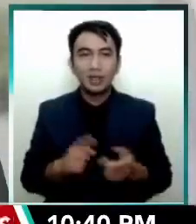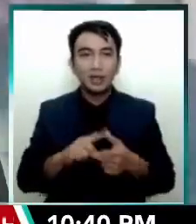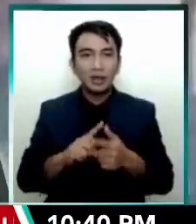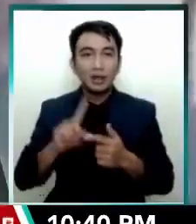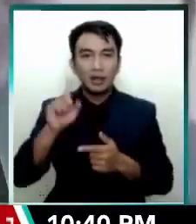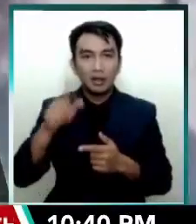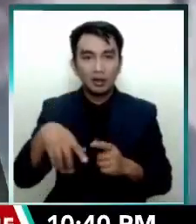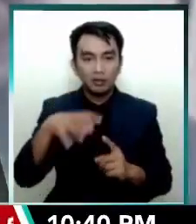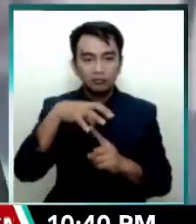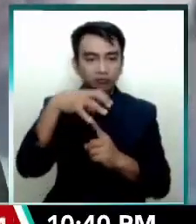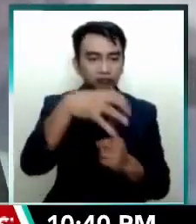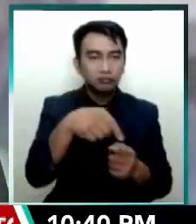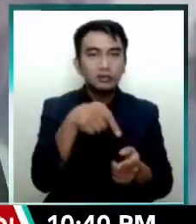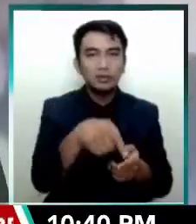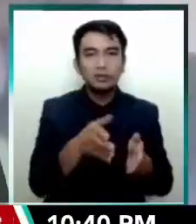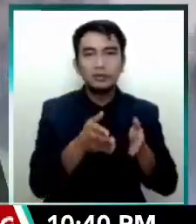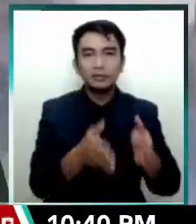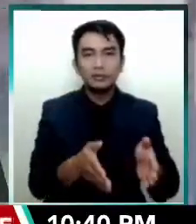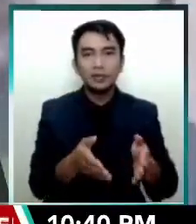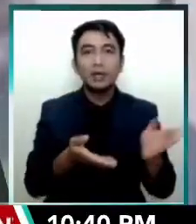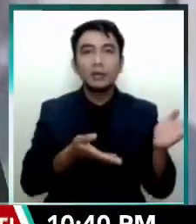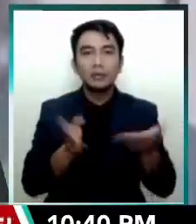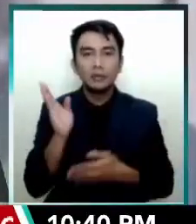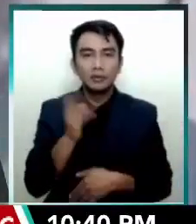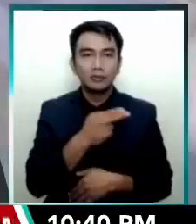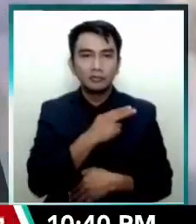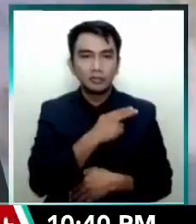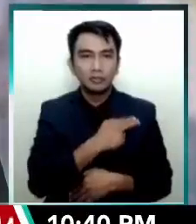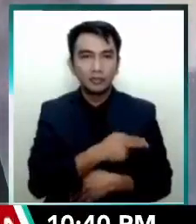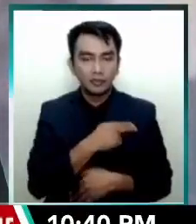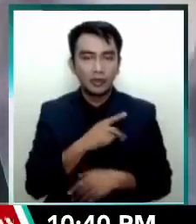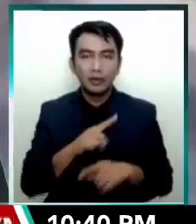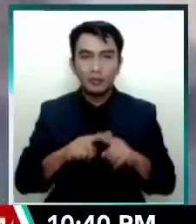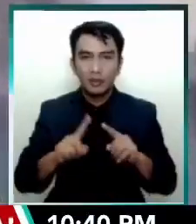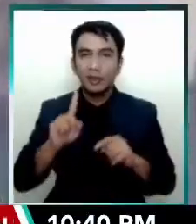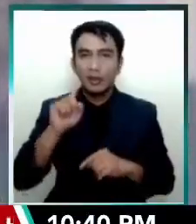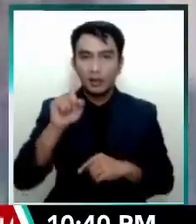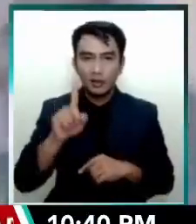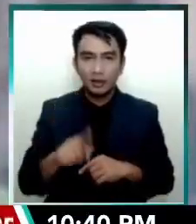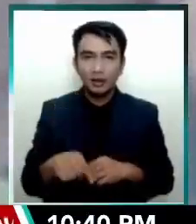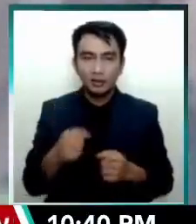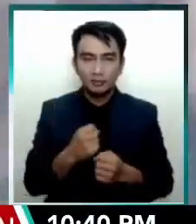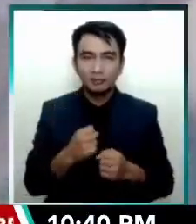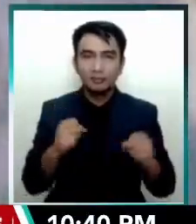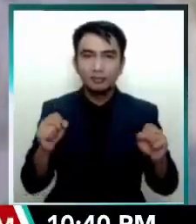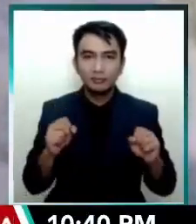kalsada. Dinala siya sa ospital pero nakalabas din matapos ang 2 araw.